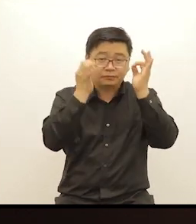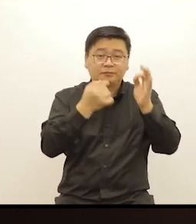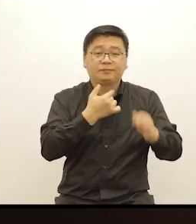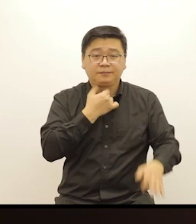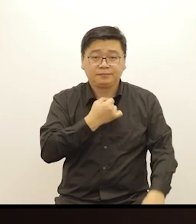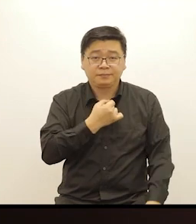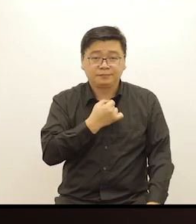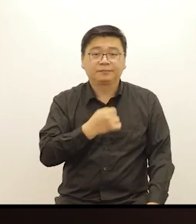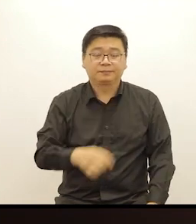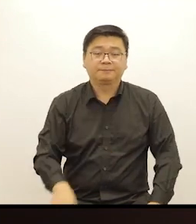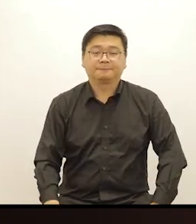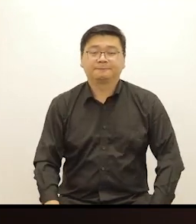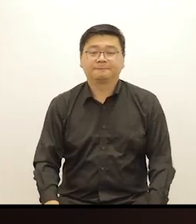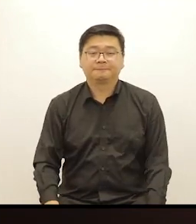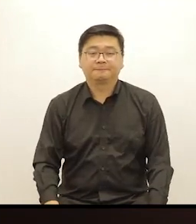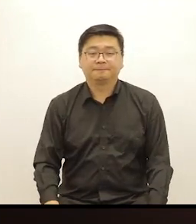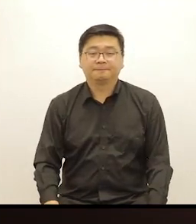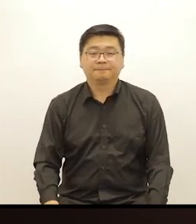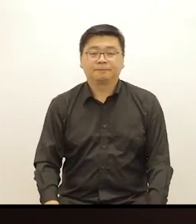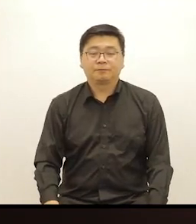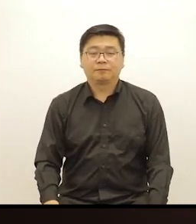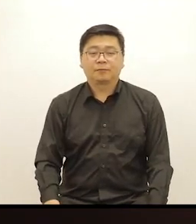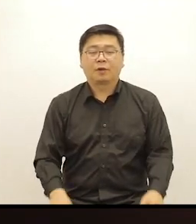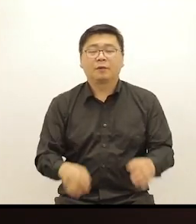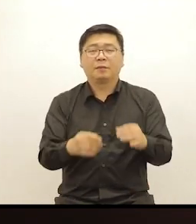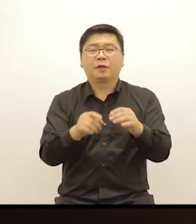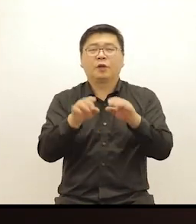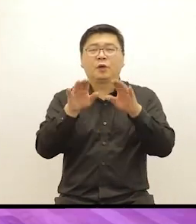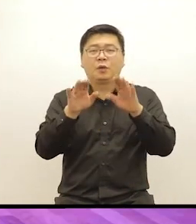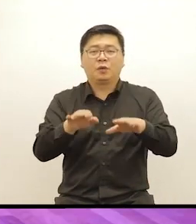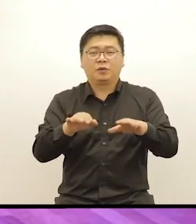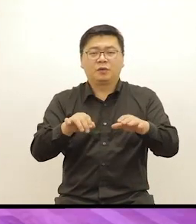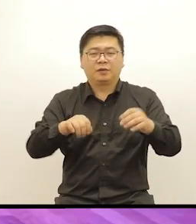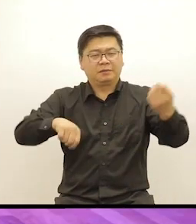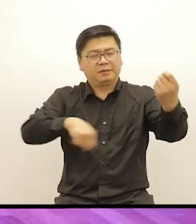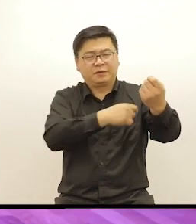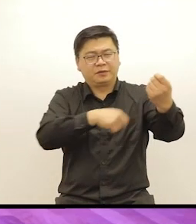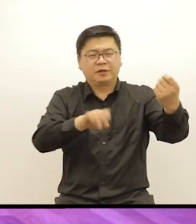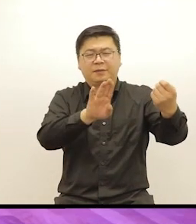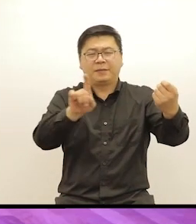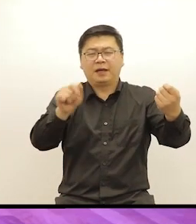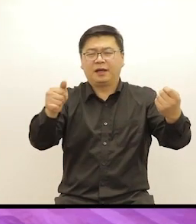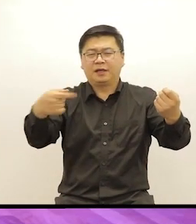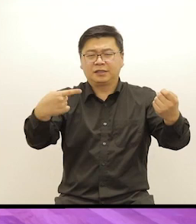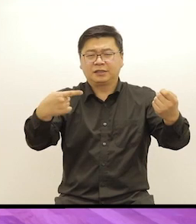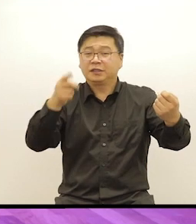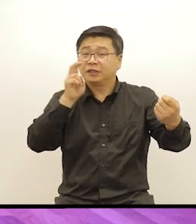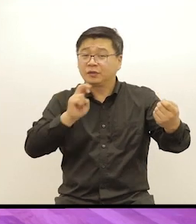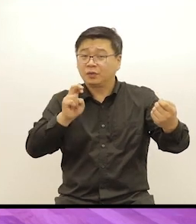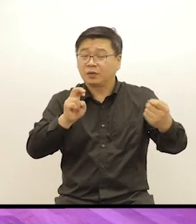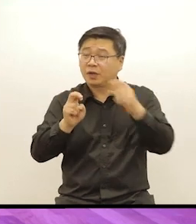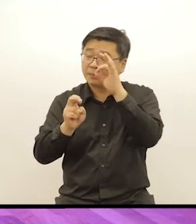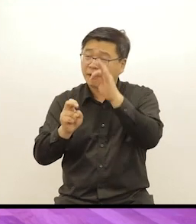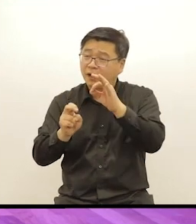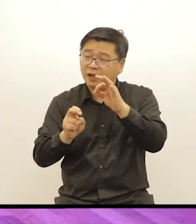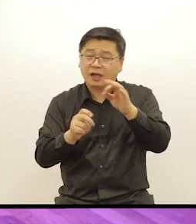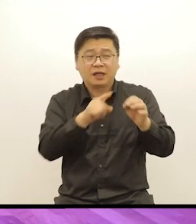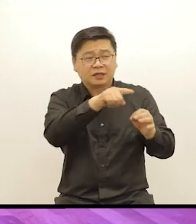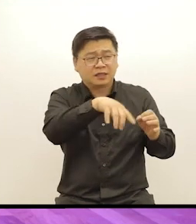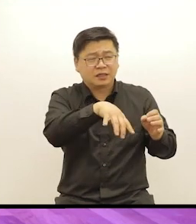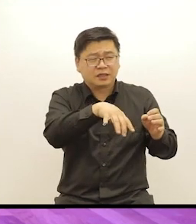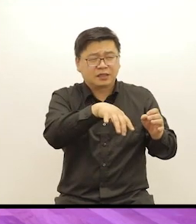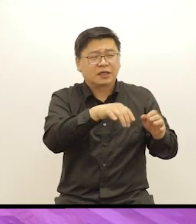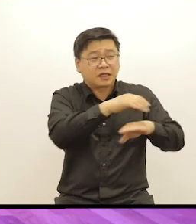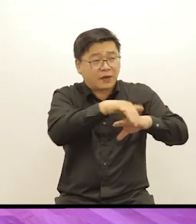설정해서 노력을 좀 해보고 네. 생각이 어떻게 보면 오늘 연주하신 바흐 샤콘이